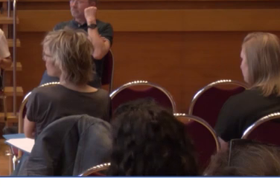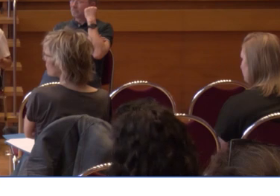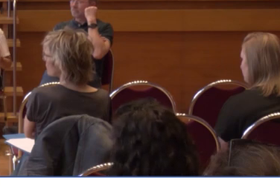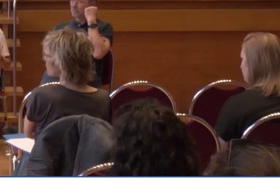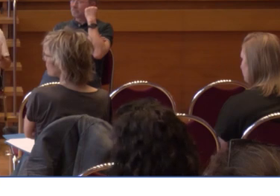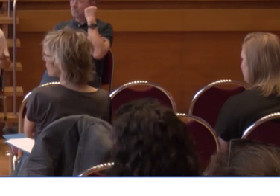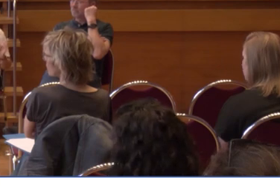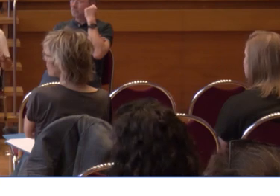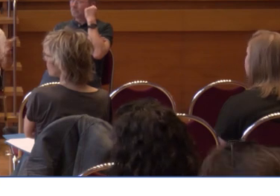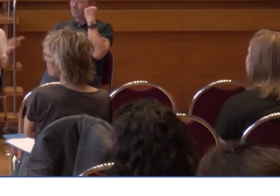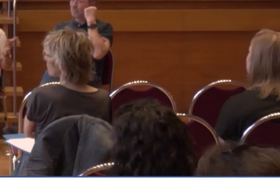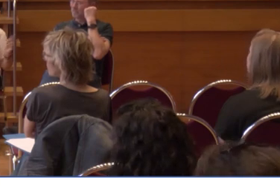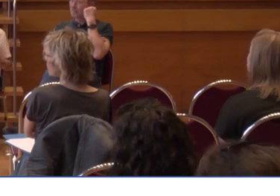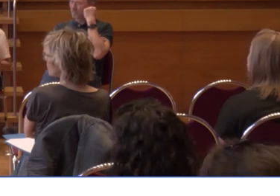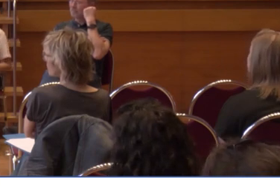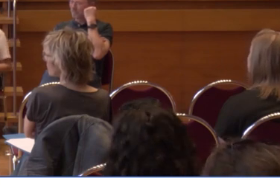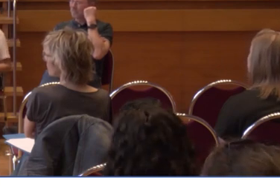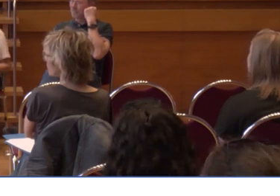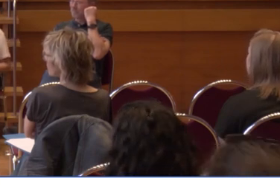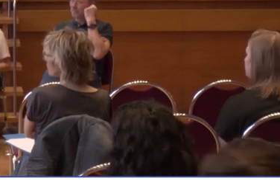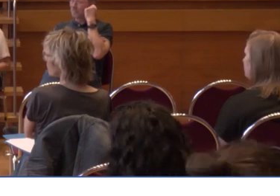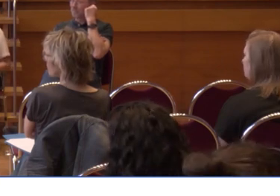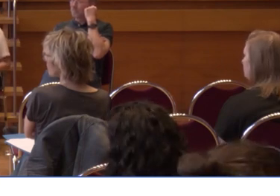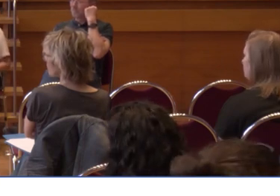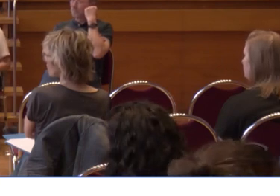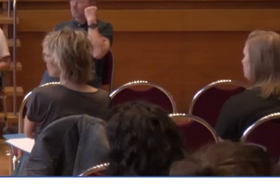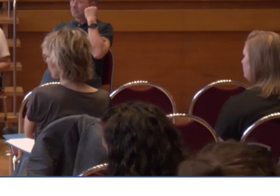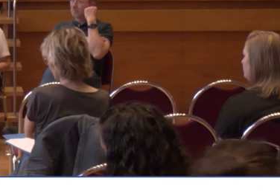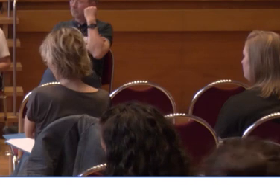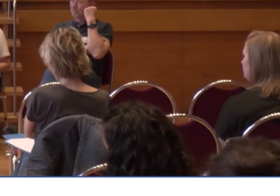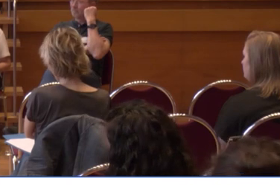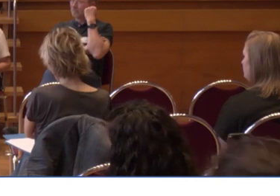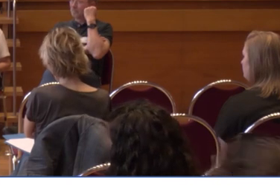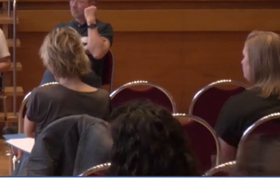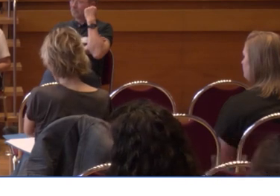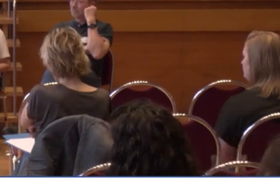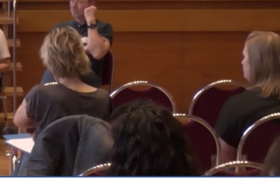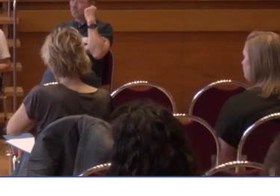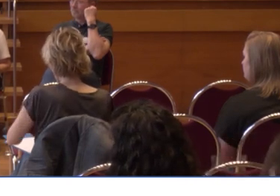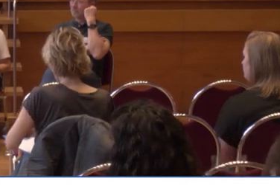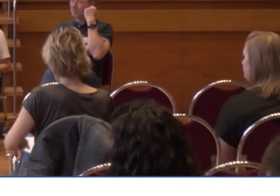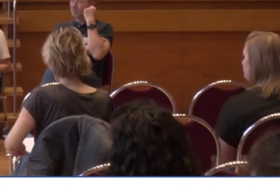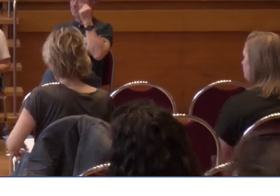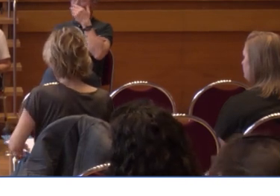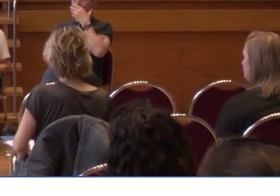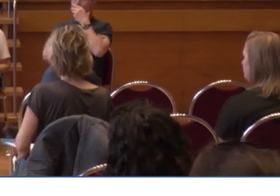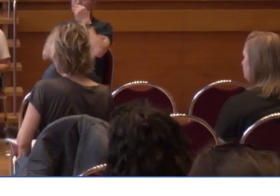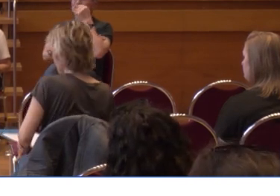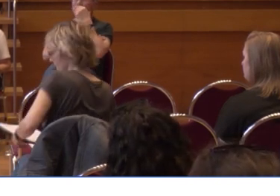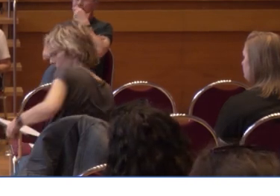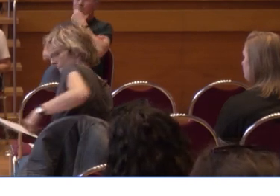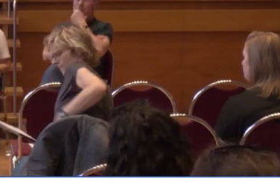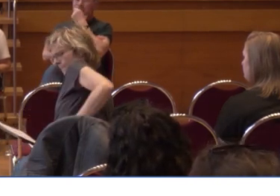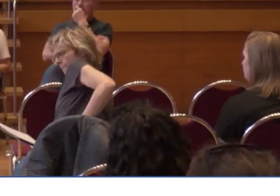noch ganz klar es wurde Antrag auf elternassistenz gestellt auch das wurde abgelehnt vom